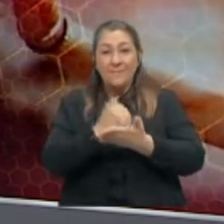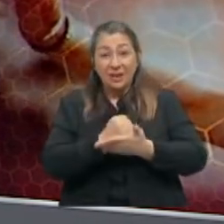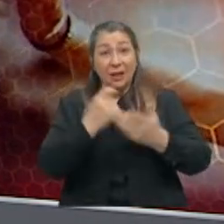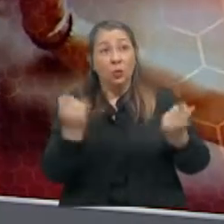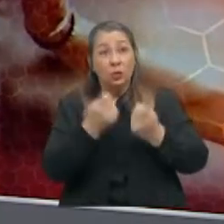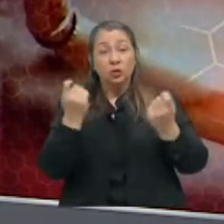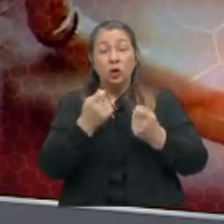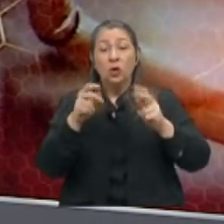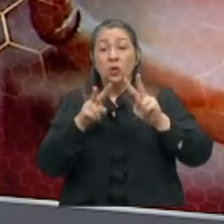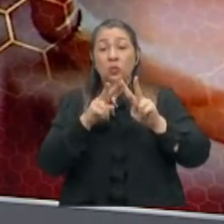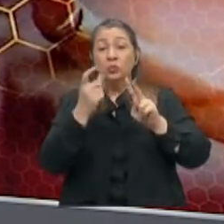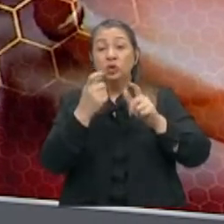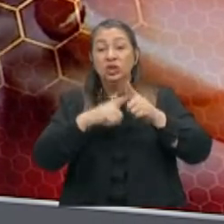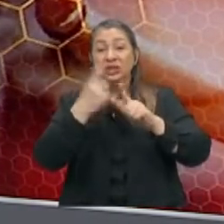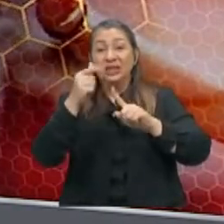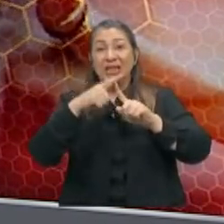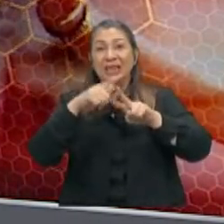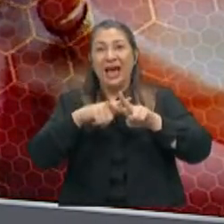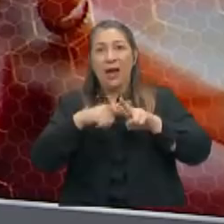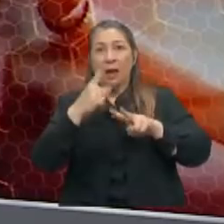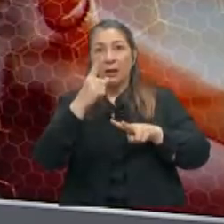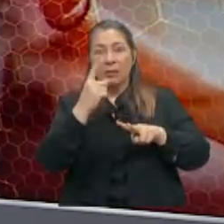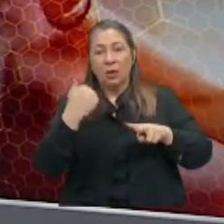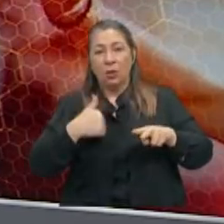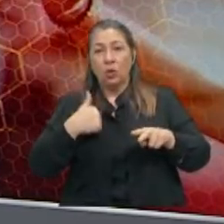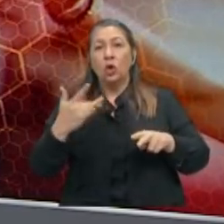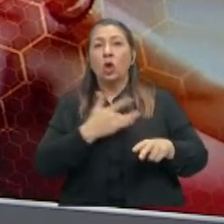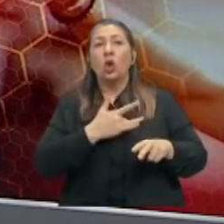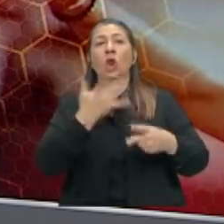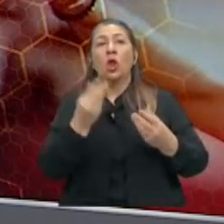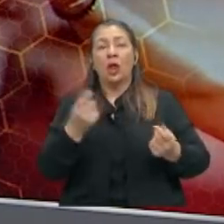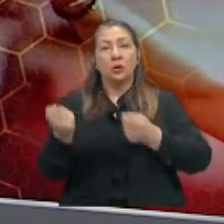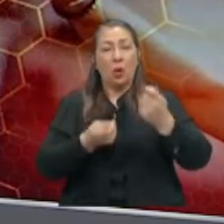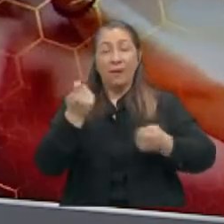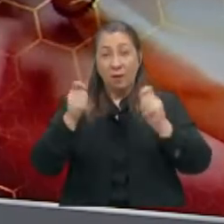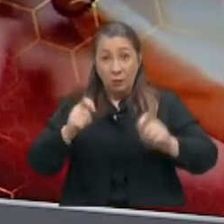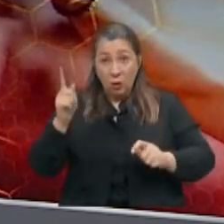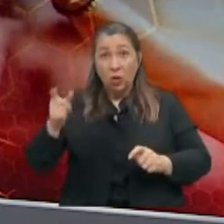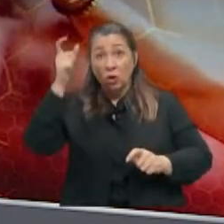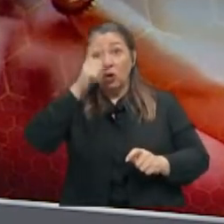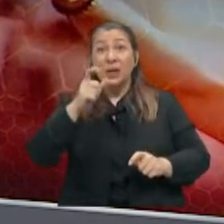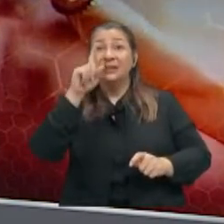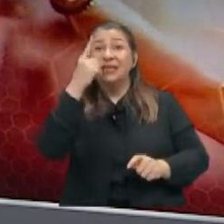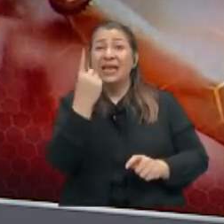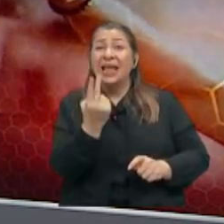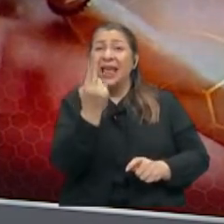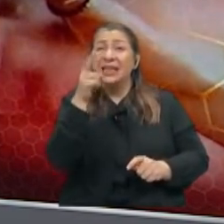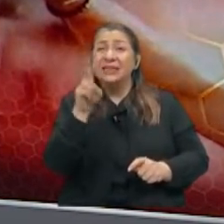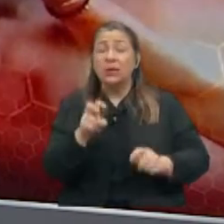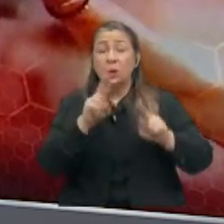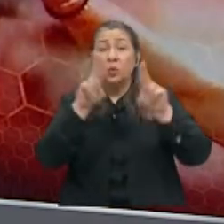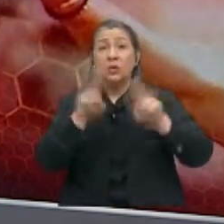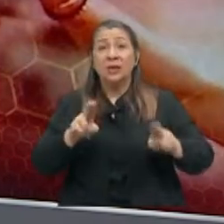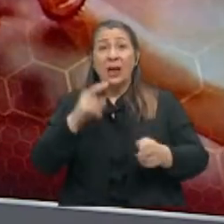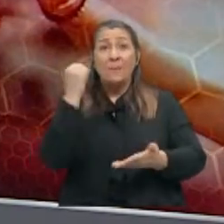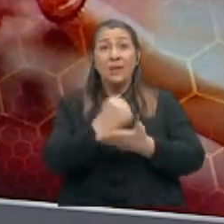uğraşıyor ve Mucita diye bir kurumda gönüllü olarak bu işleri yapıyorlar. Türkiye'nin sadece 7-8 tane uluslararası